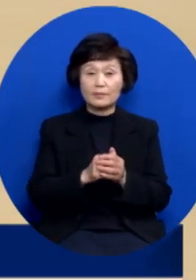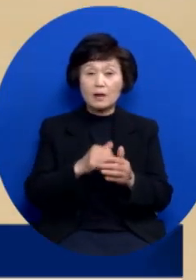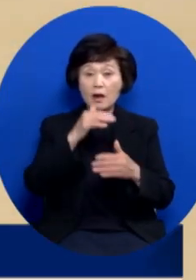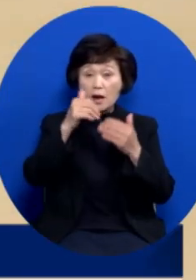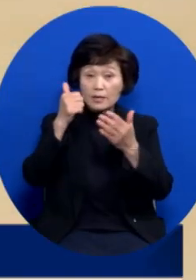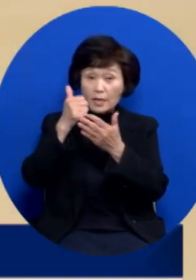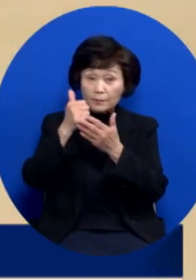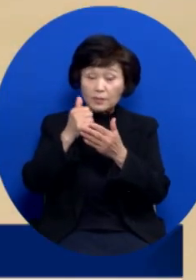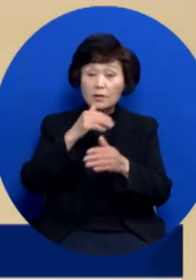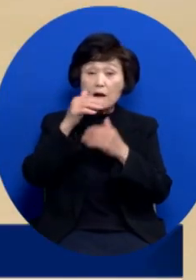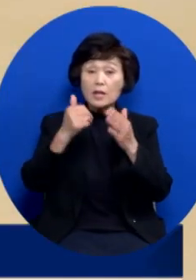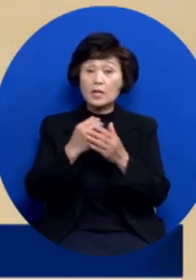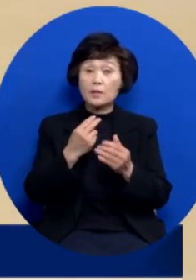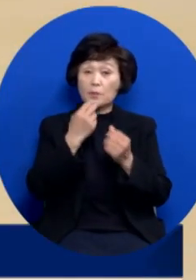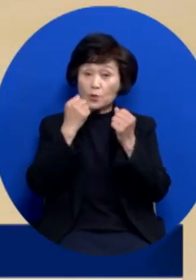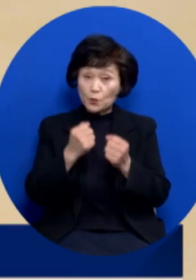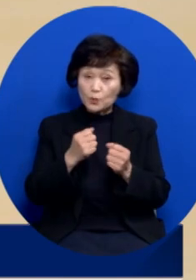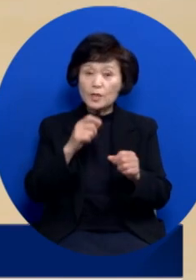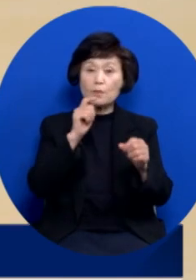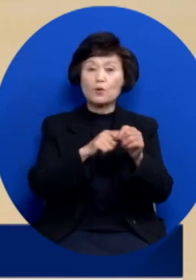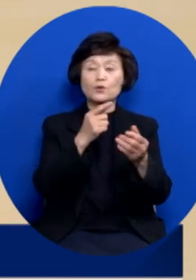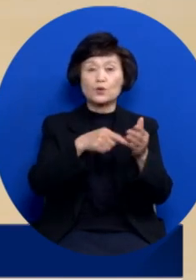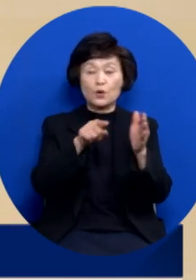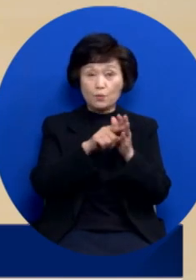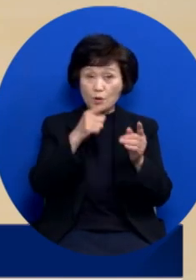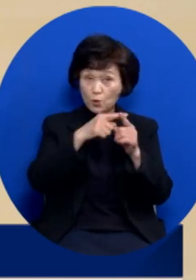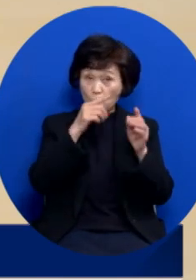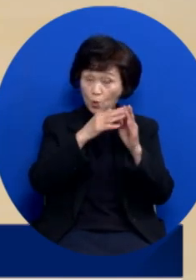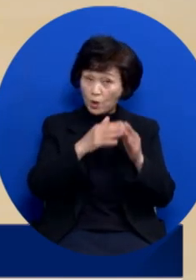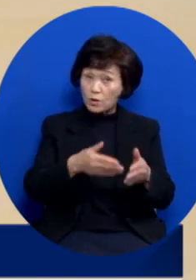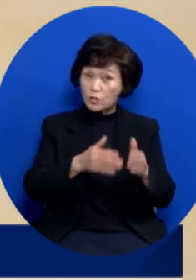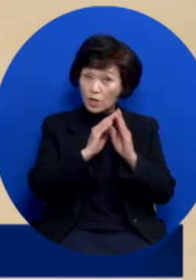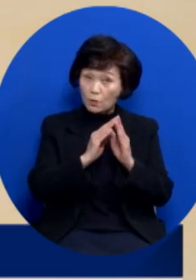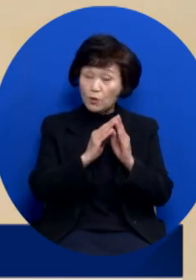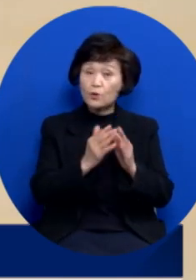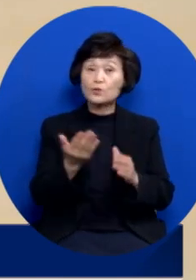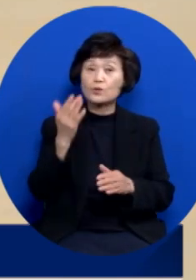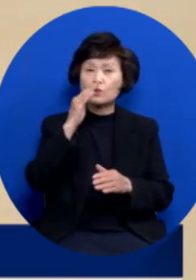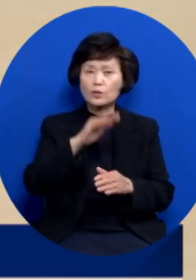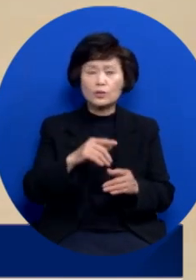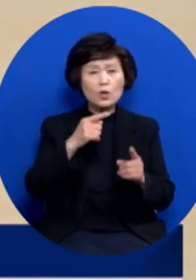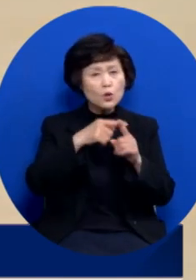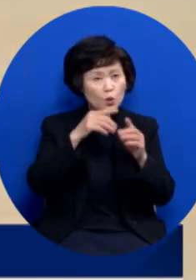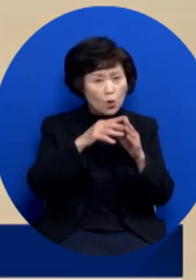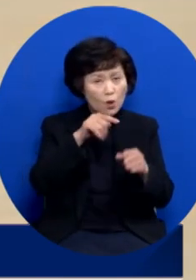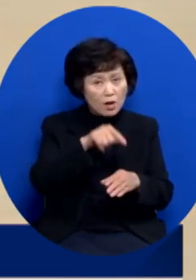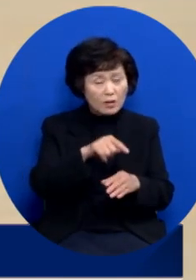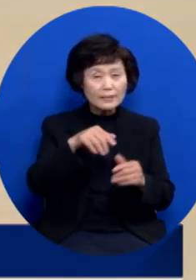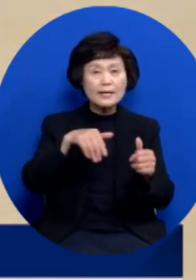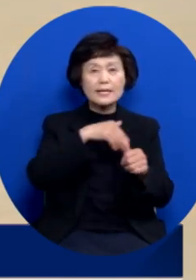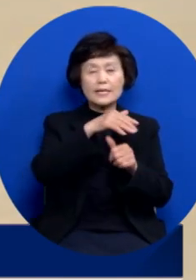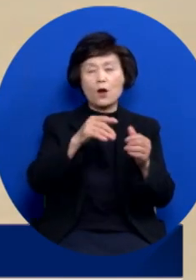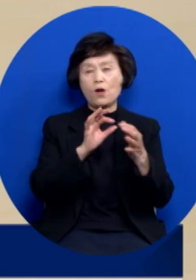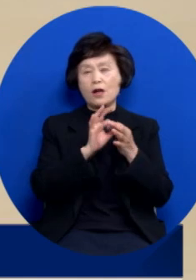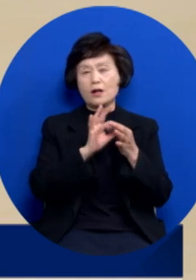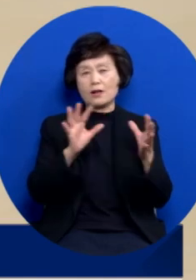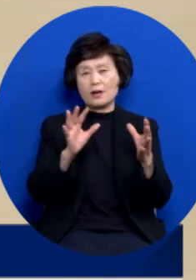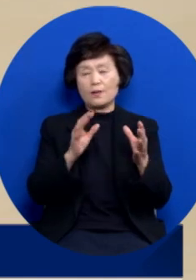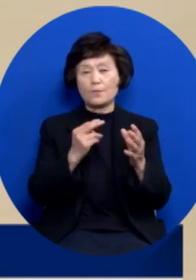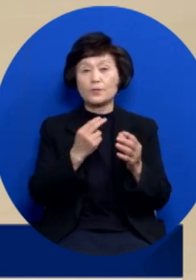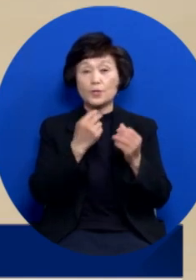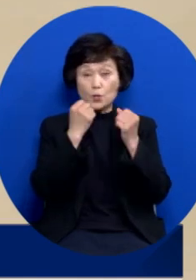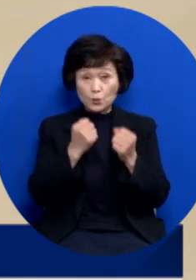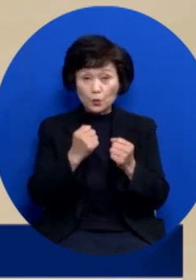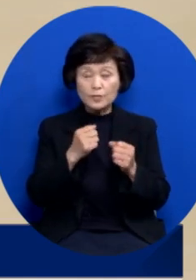교회를 만드셨고 그러면 교회는 상황이 어떠든지 환경이 어떠든지 그 존재